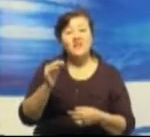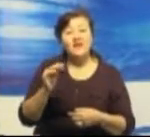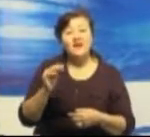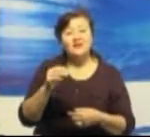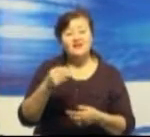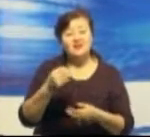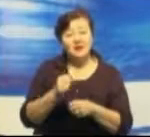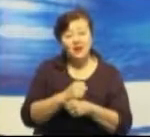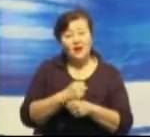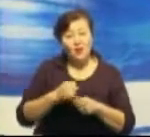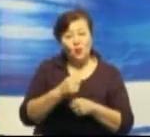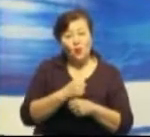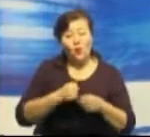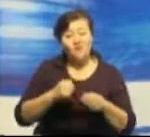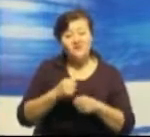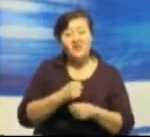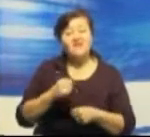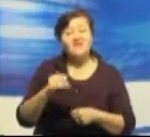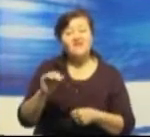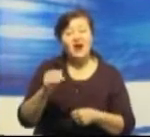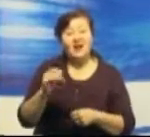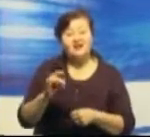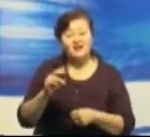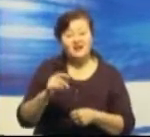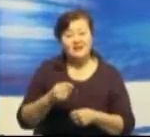неожиданно, приятно. Такие подарки,